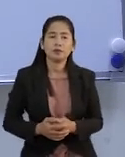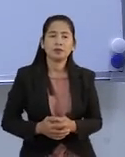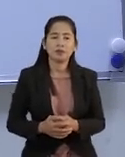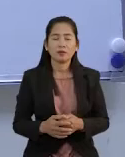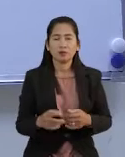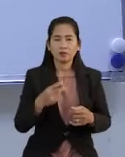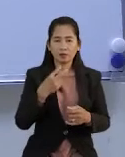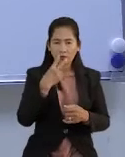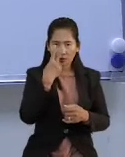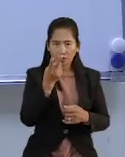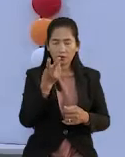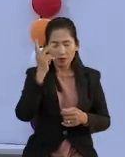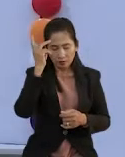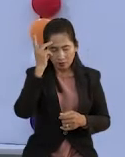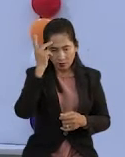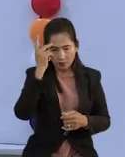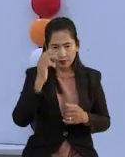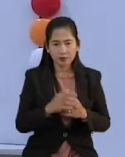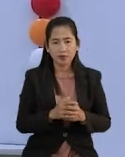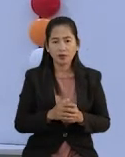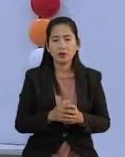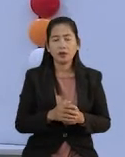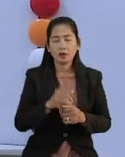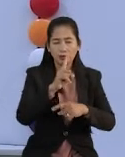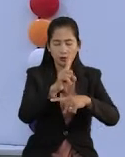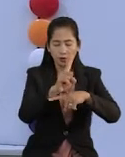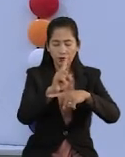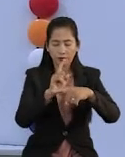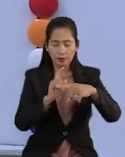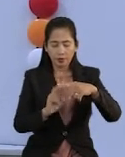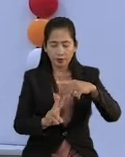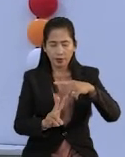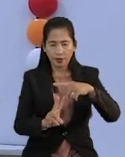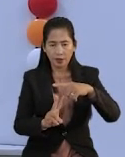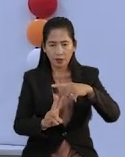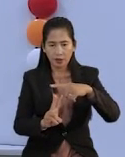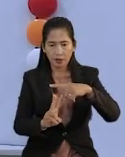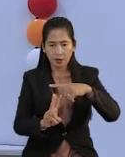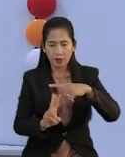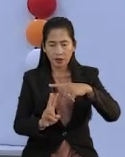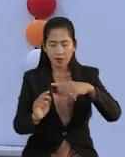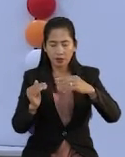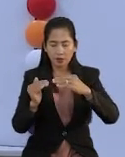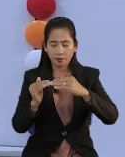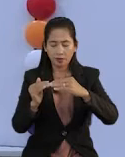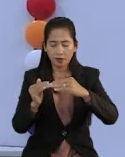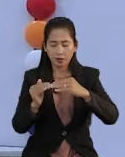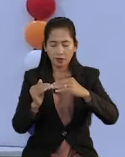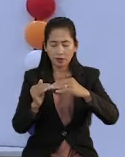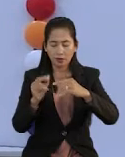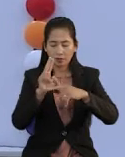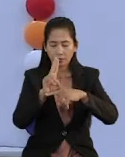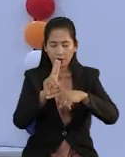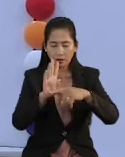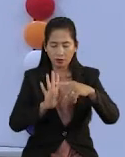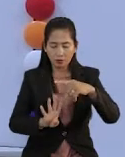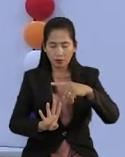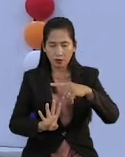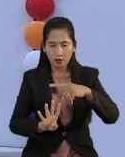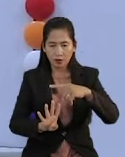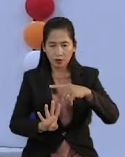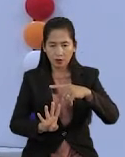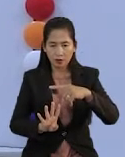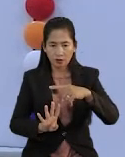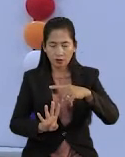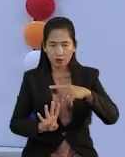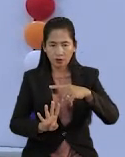con cất mơ tiếng ọc nè chà chân mùi phía pi sma nâng pi phía